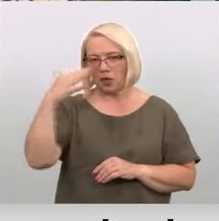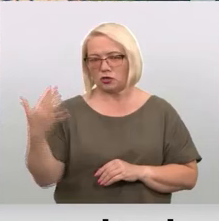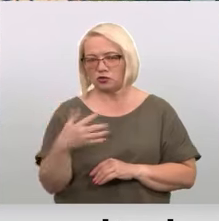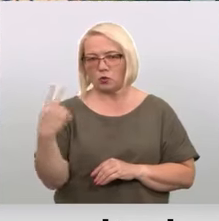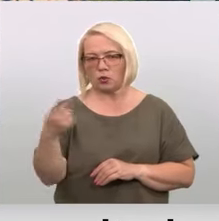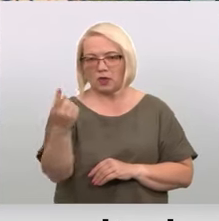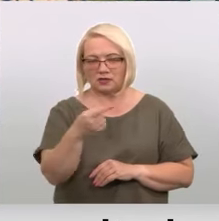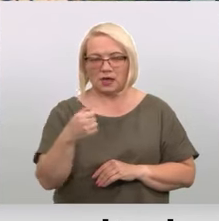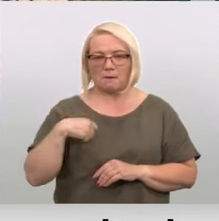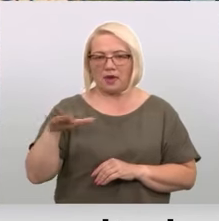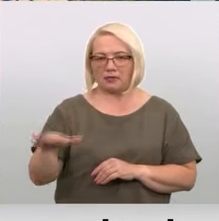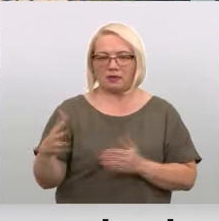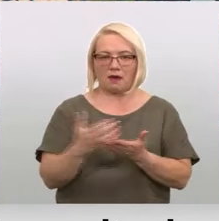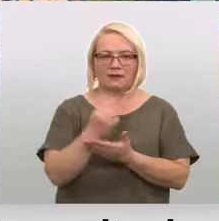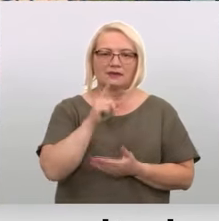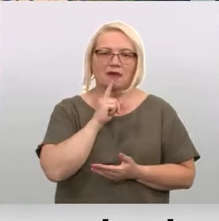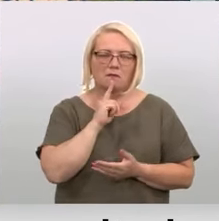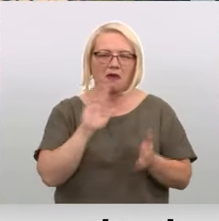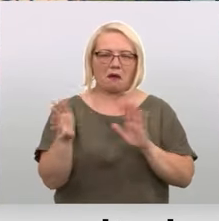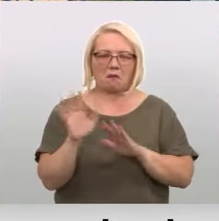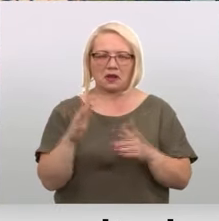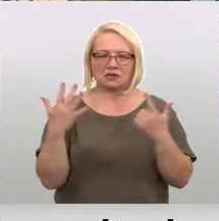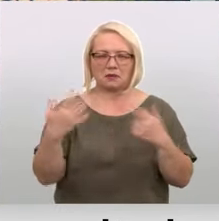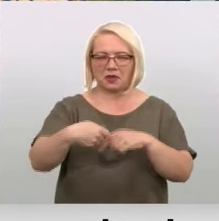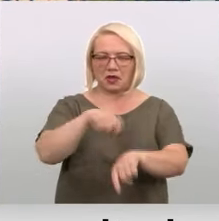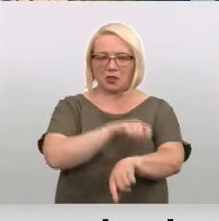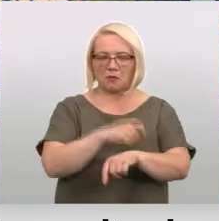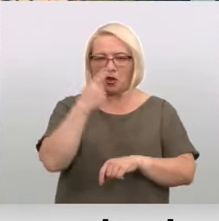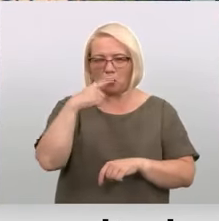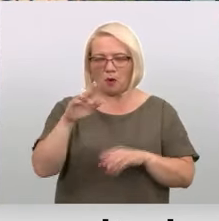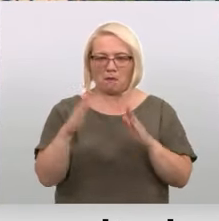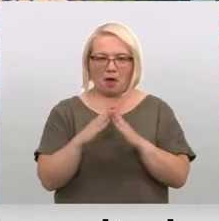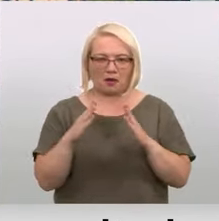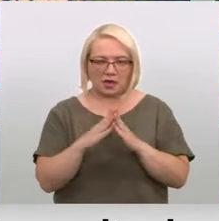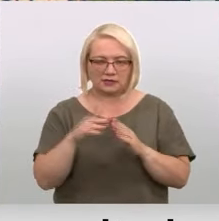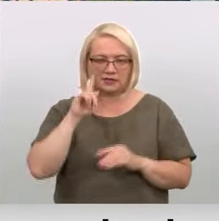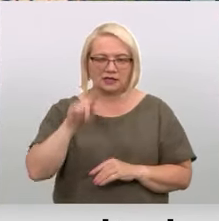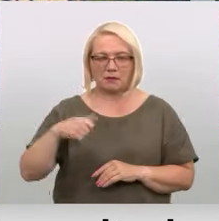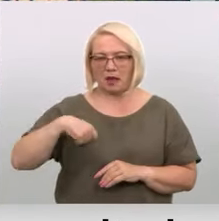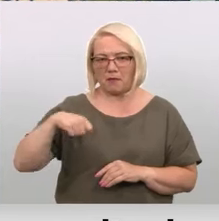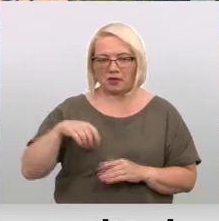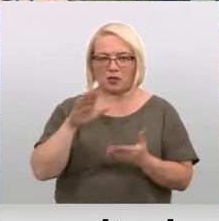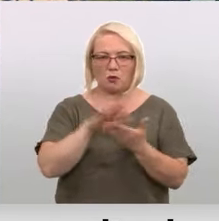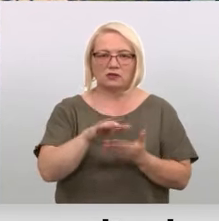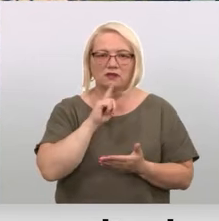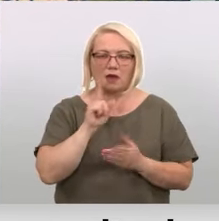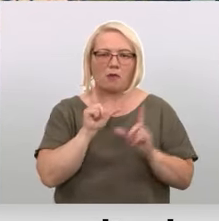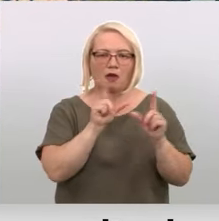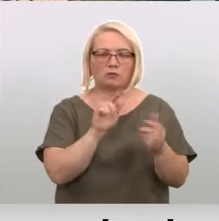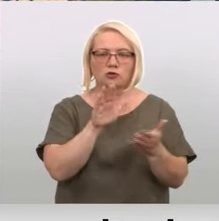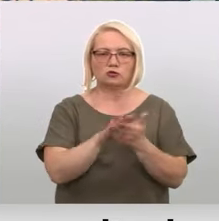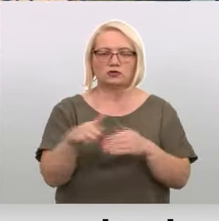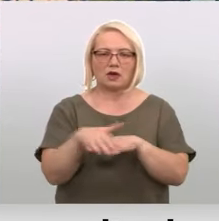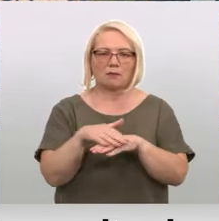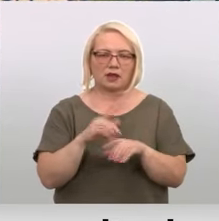stundas. Meitenīte atrasta Liepājā aptuveni 7 km attālumā no dzīves vietas. Zināms, ka meitene uz Liepāju aizbrauca ar sabiedrisko